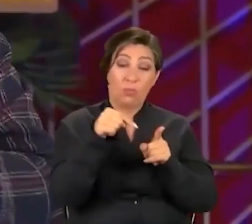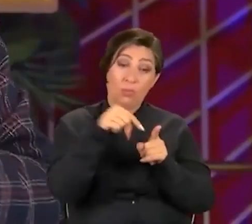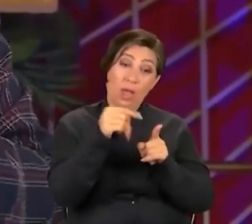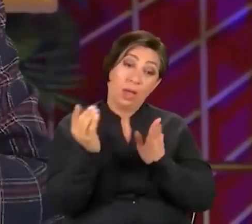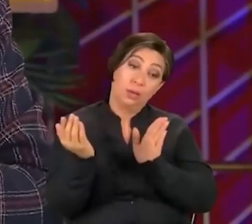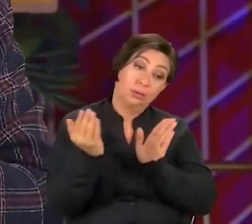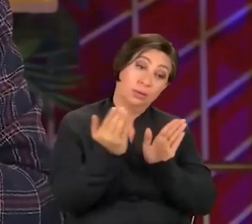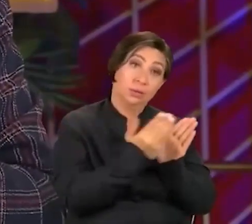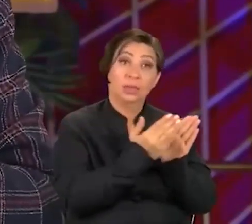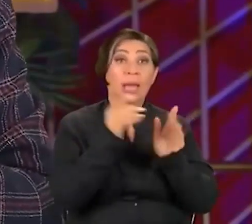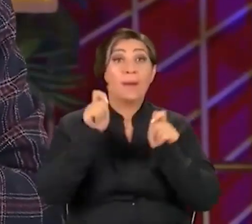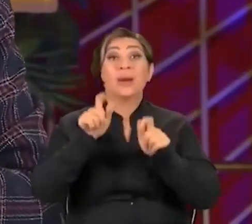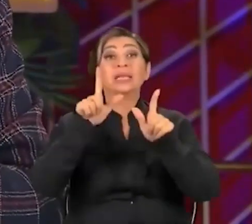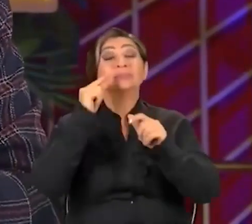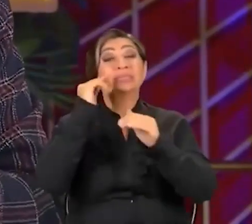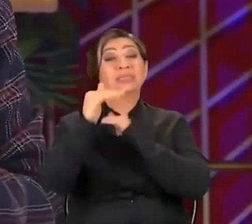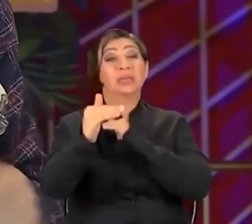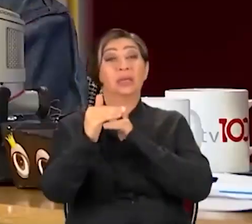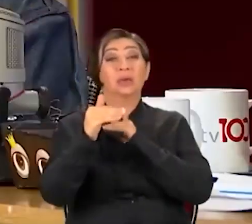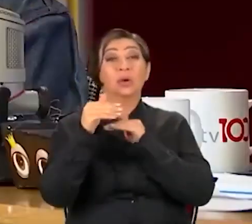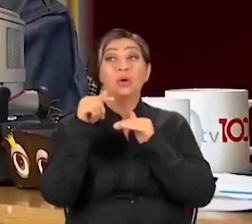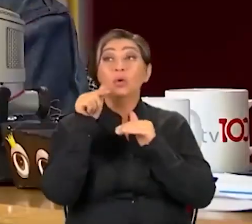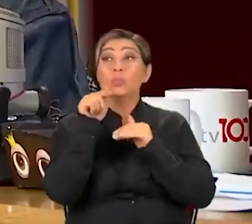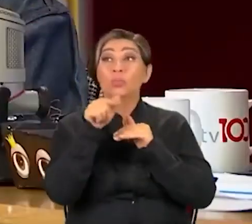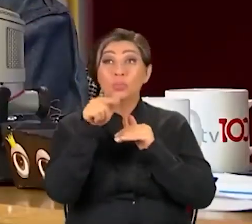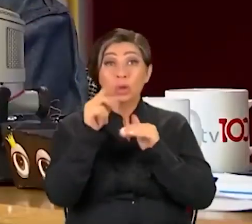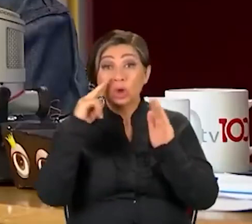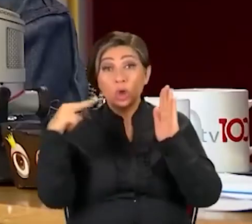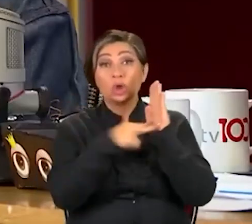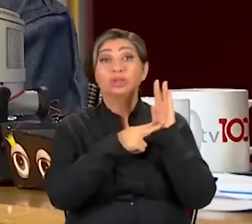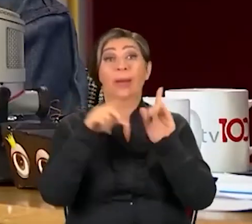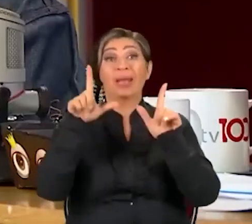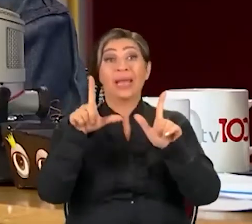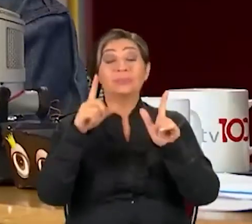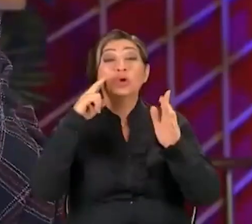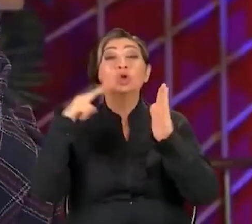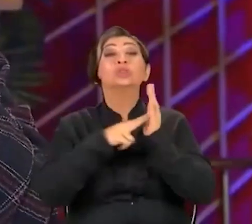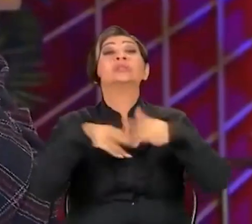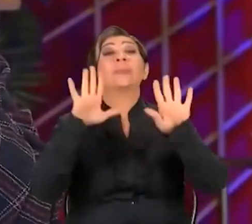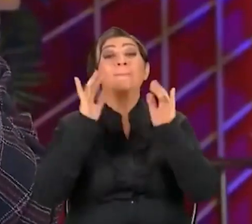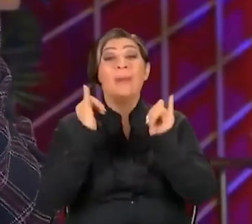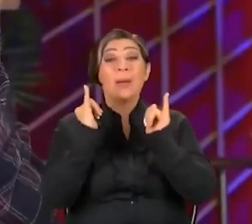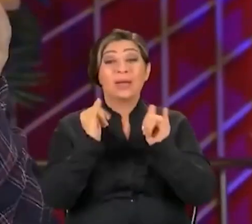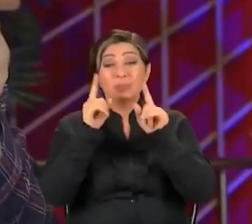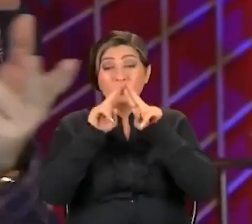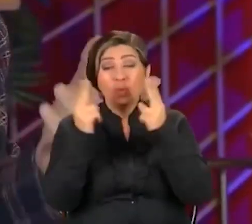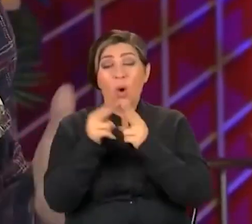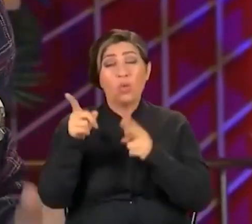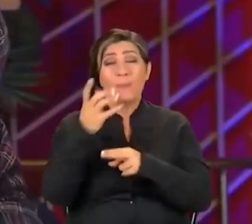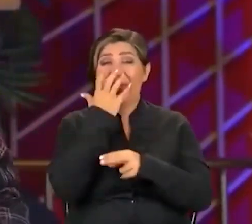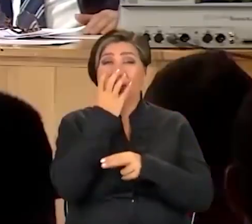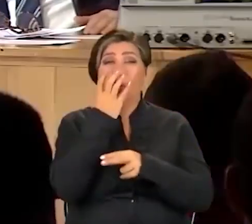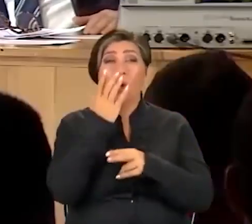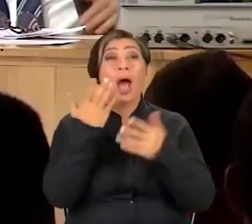buraya doğru yönlendirmek lazım insanları. Yani evet. buraya yönlenmezlerse, çünkü çok berbat bir dünya onları bekleyecek.